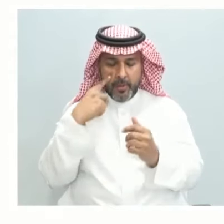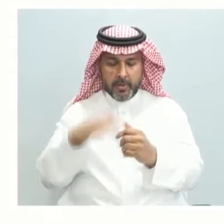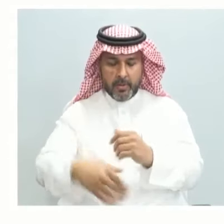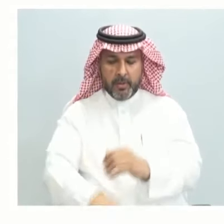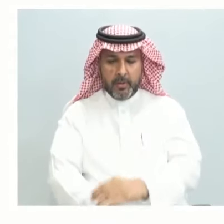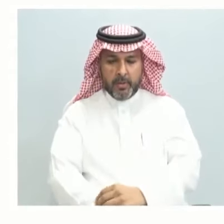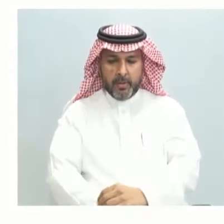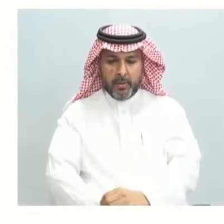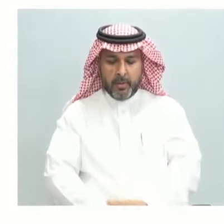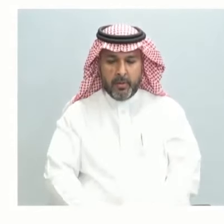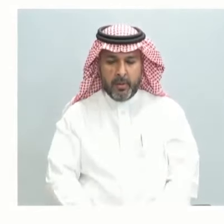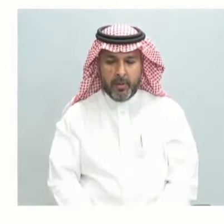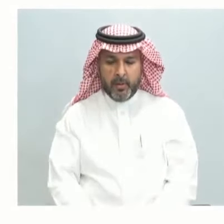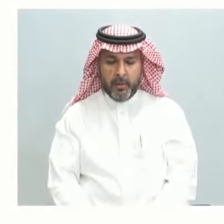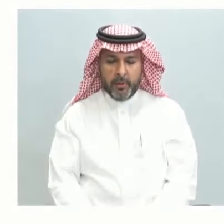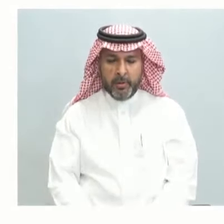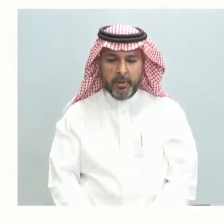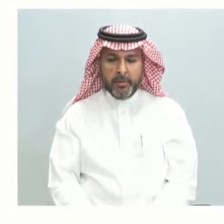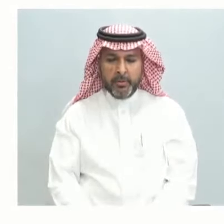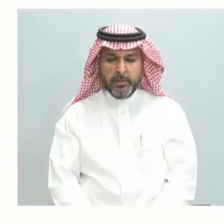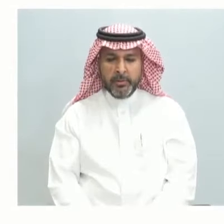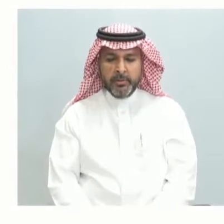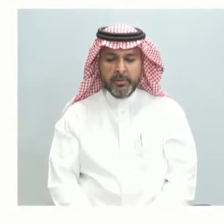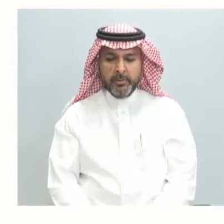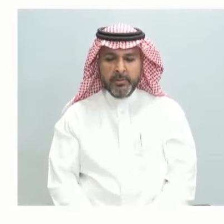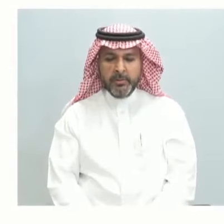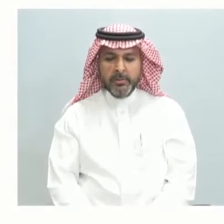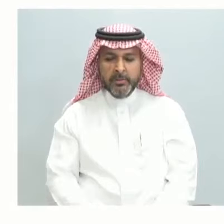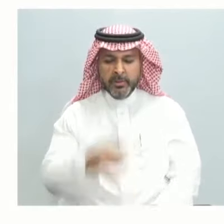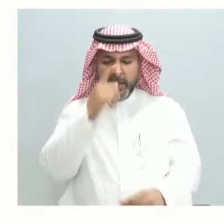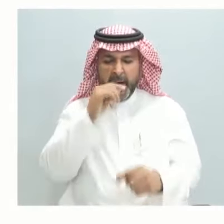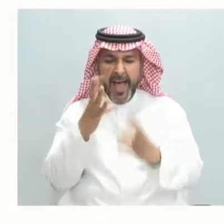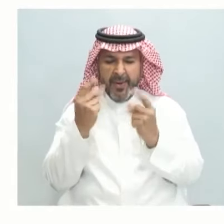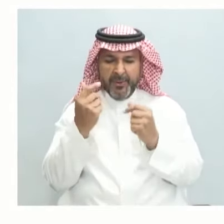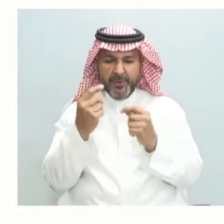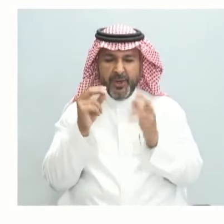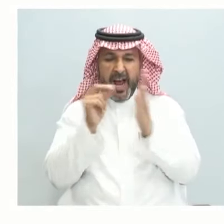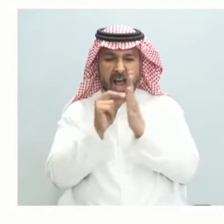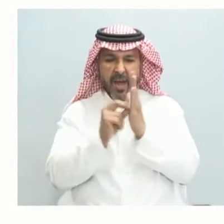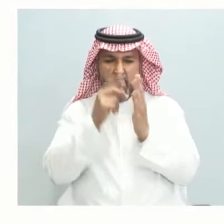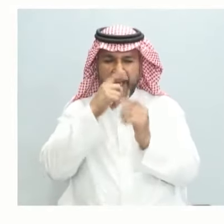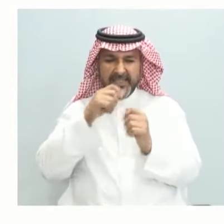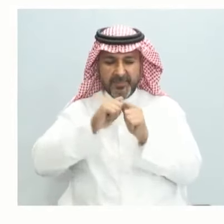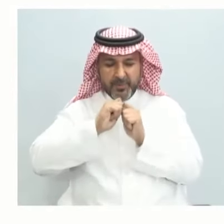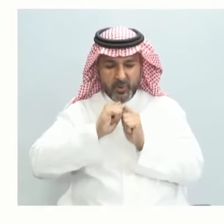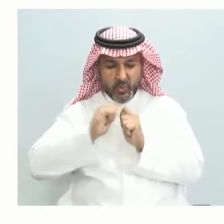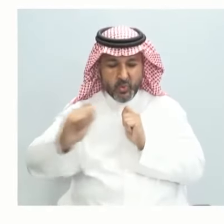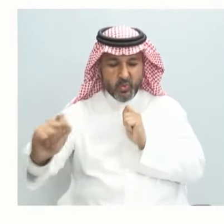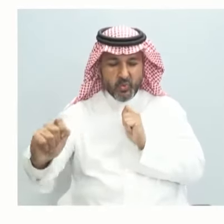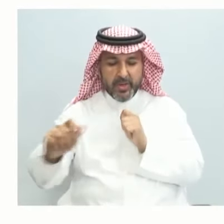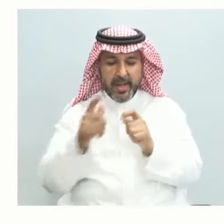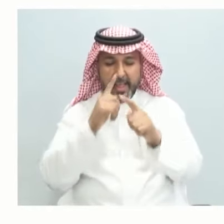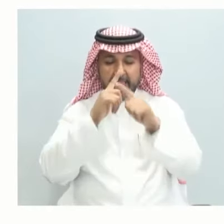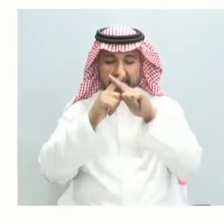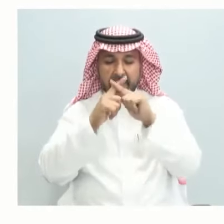هذه عباره عن المساحه تساوي الطول ضرب العرض نستطيع تحديد ما قيمه الطول